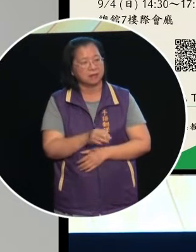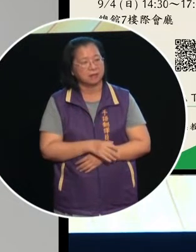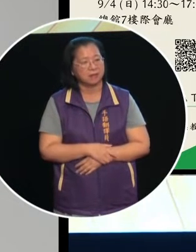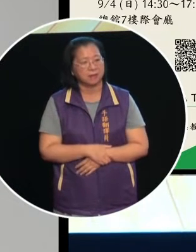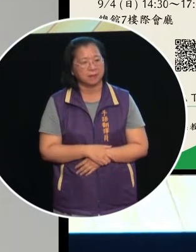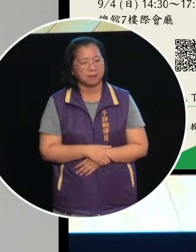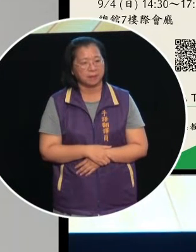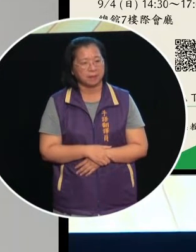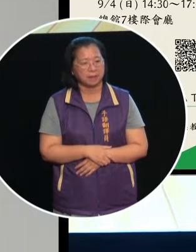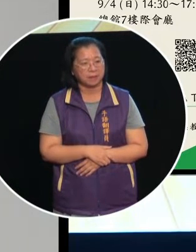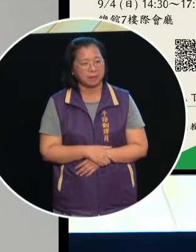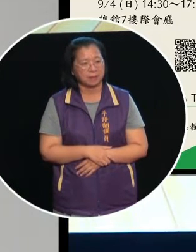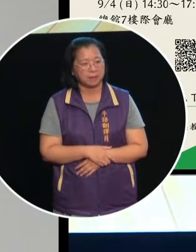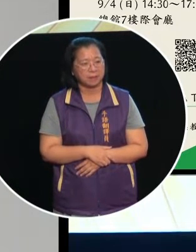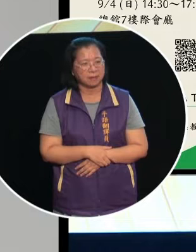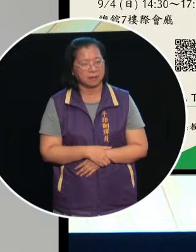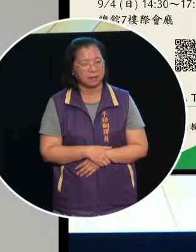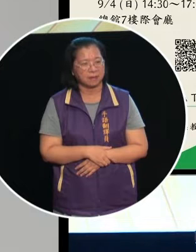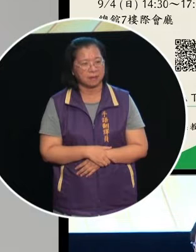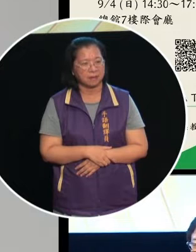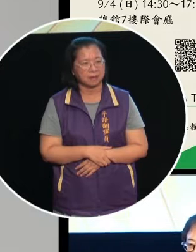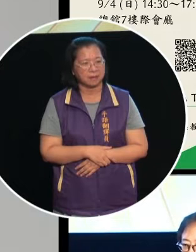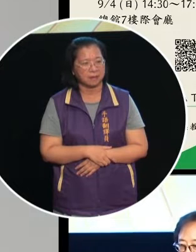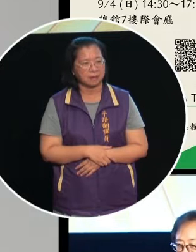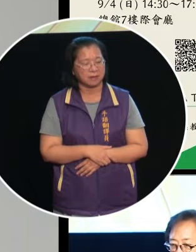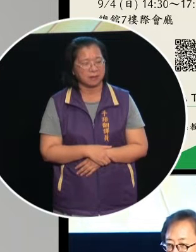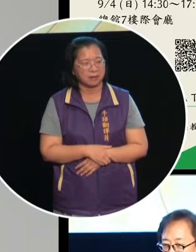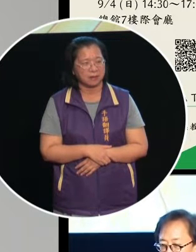产，通通有好多例子。